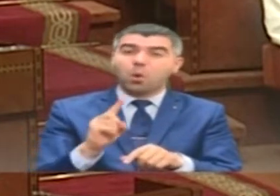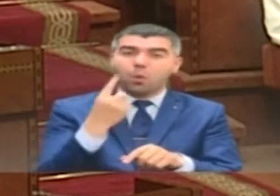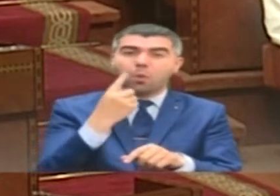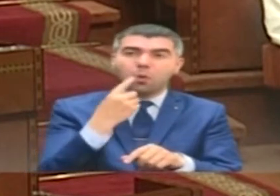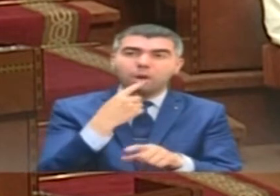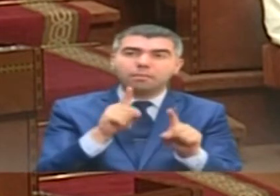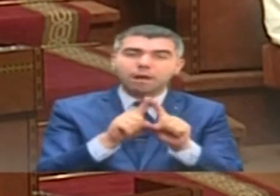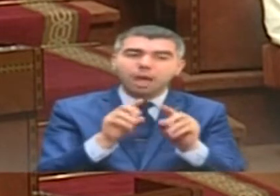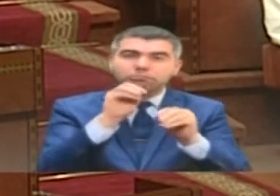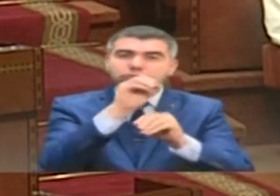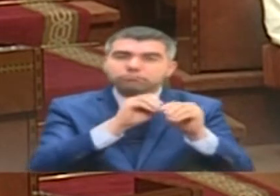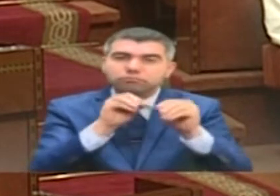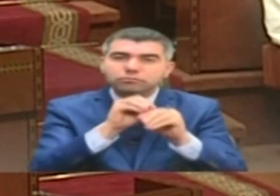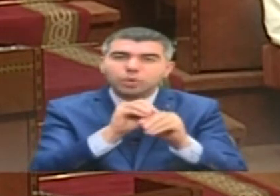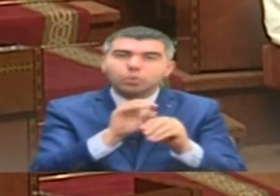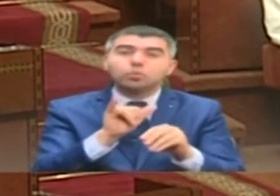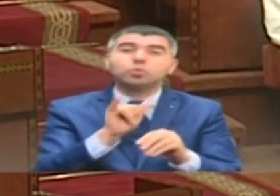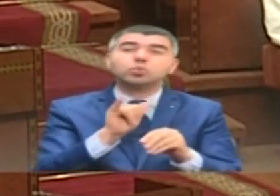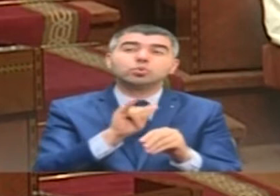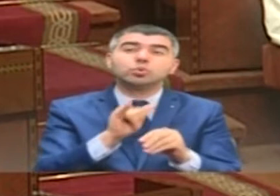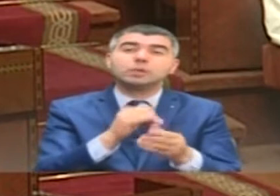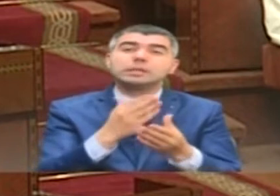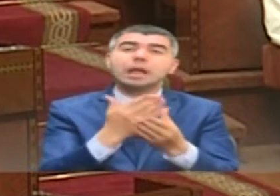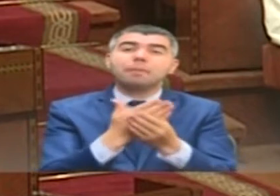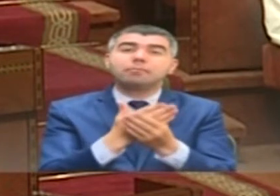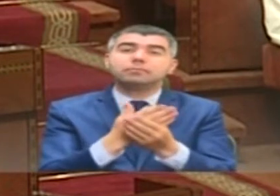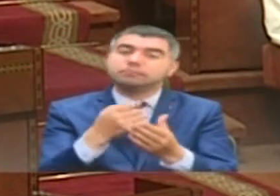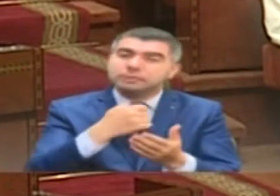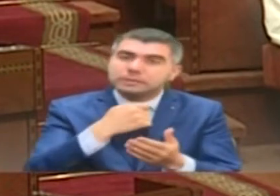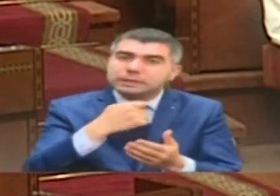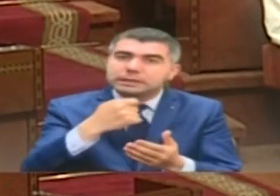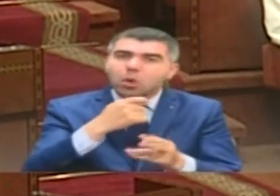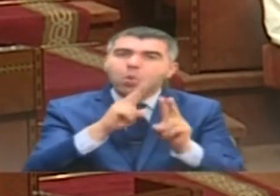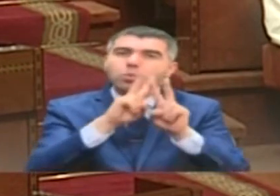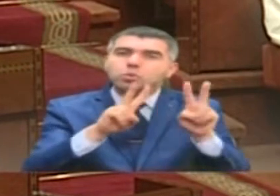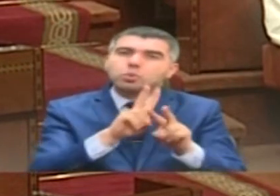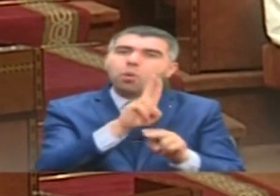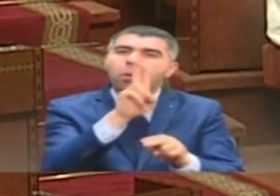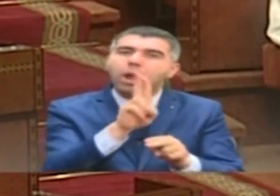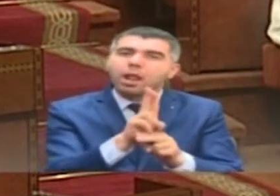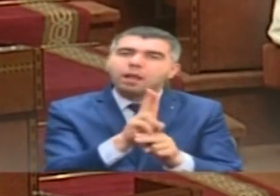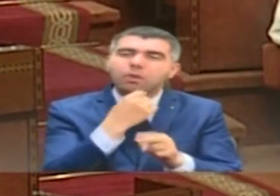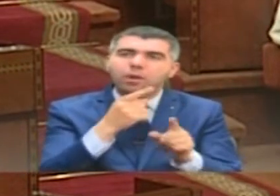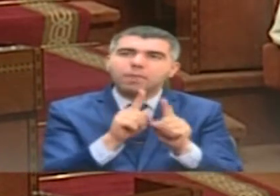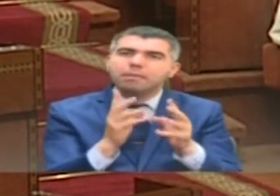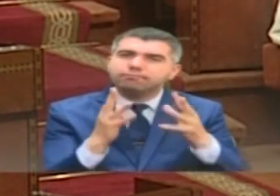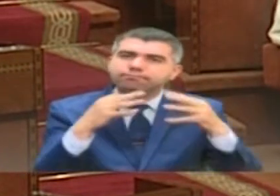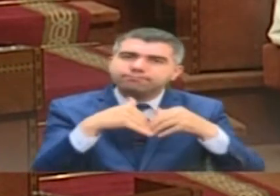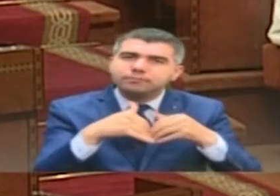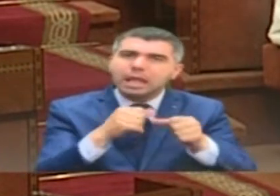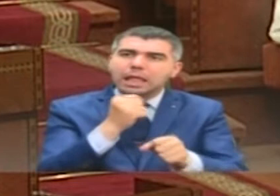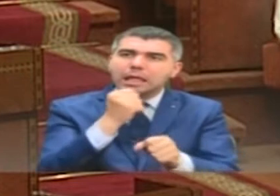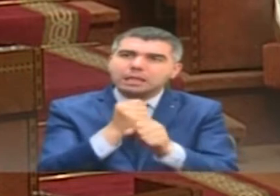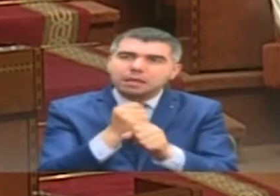التشخيص، نحدوا بالضبط، نديروا استطلاع راي في صفوف الطلبه اشنا هي الاسباب اللي تجعلهم ما ينخرطوش في نظام التغطيه الصحيه، واش